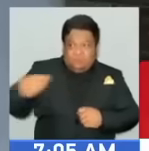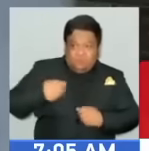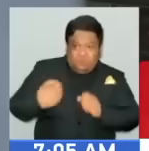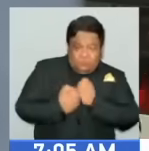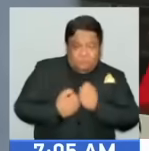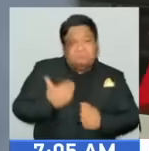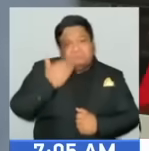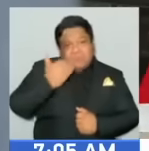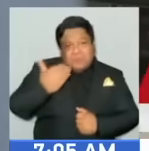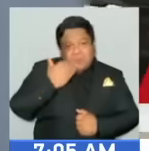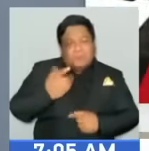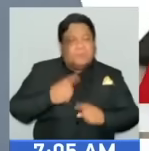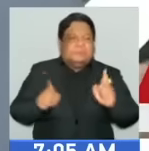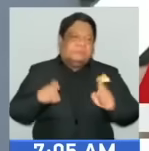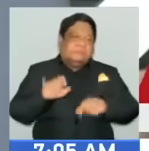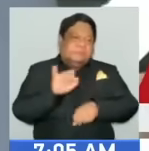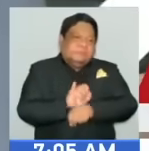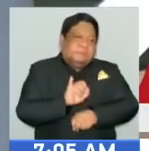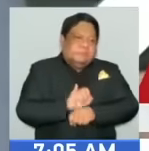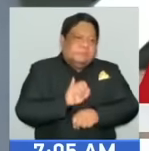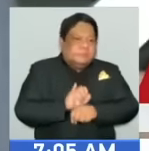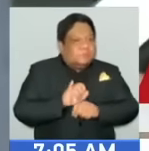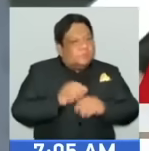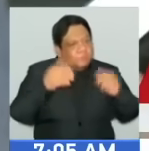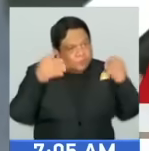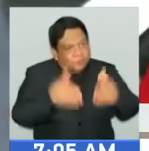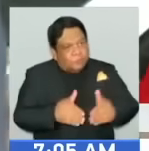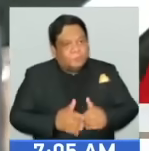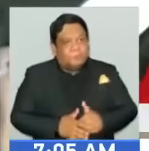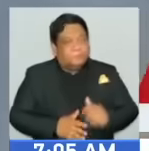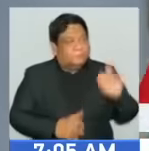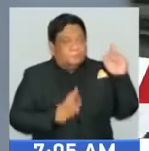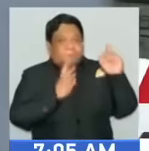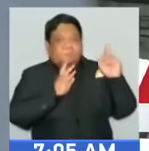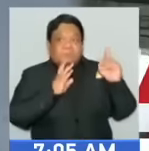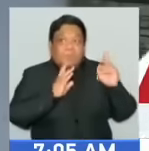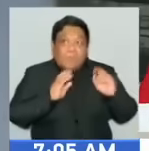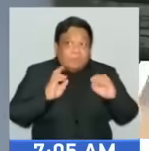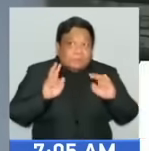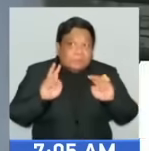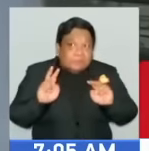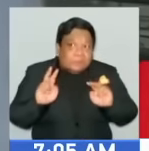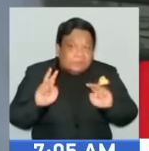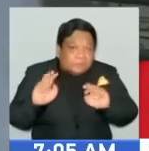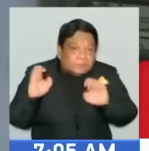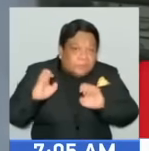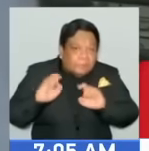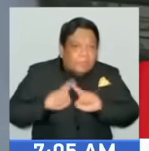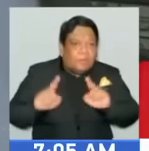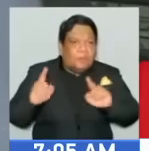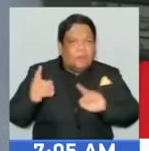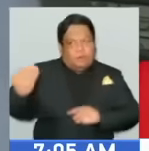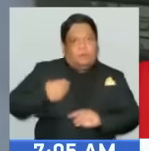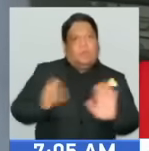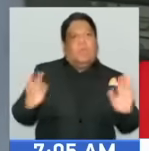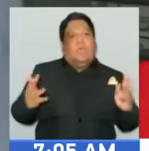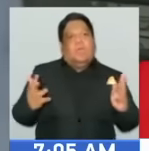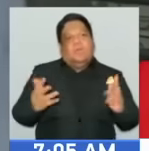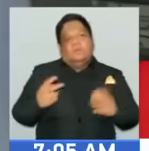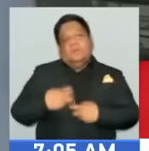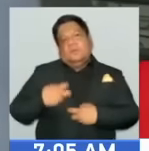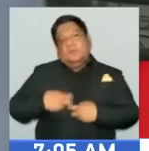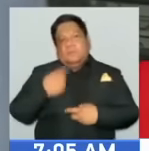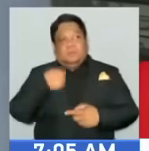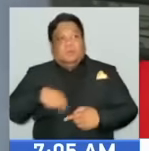Yun nga yung mahirap eh. Papaasahin lang kami sa wala pero hindi naman dumarating. Mahirap sa amin, sir. Mga driver gawa, lalong-lalo na sir sa amin.